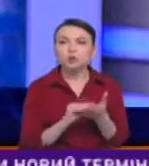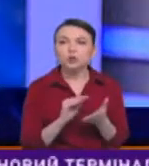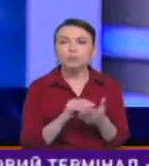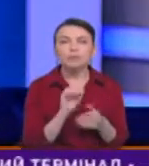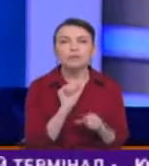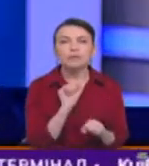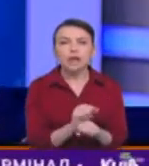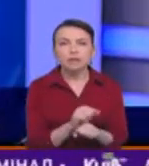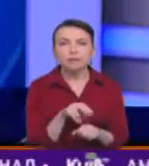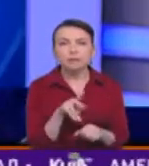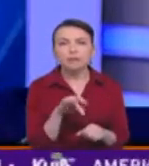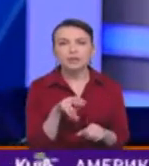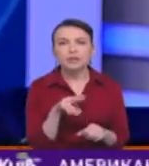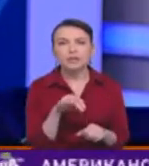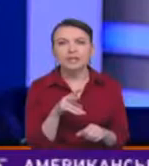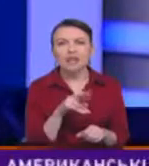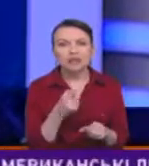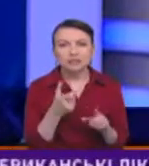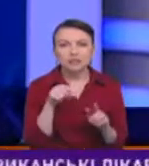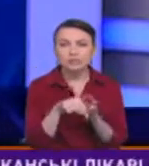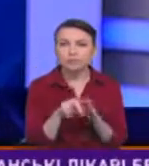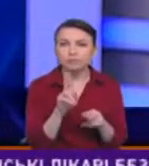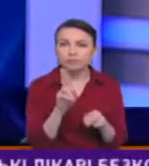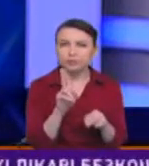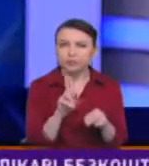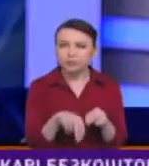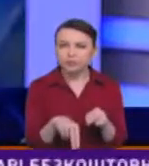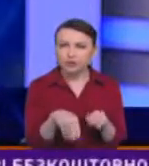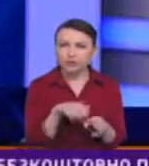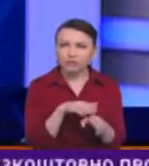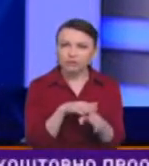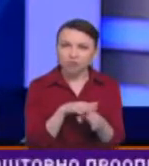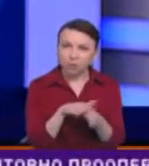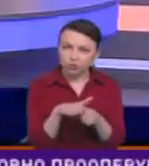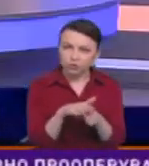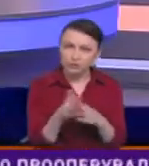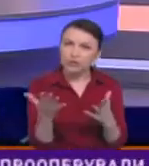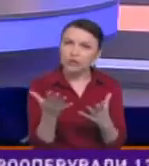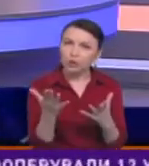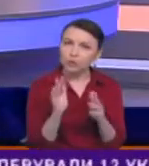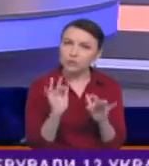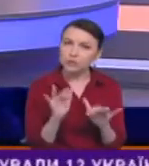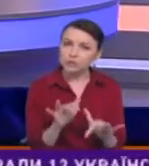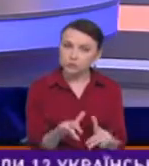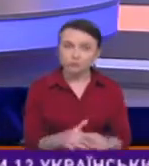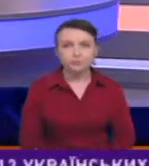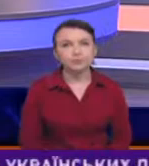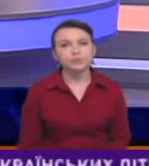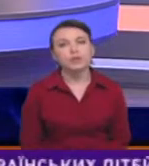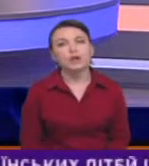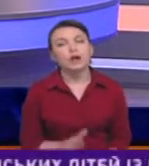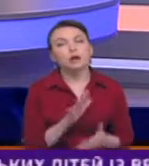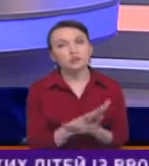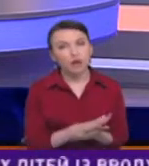припиняється? Це переставати виконувати якусь дію. Далі.